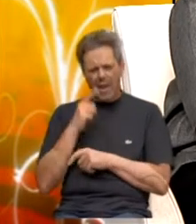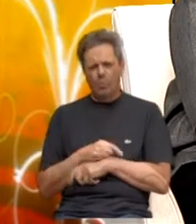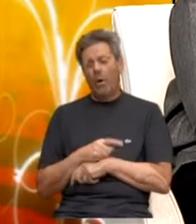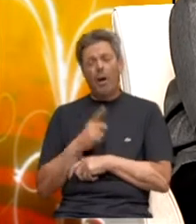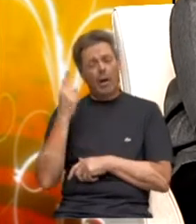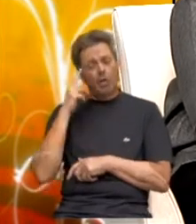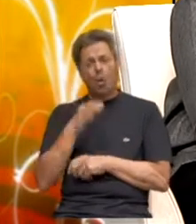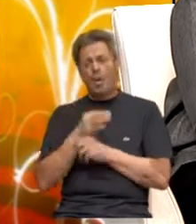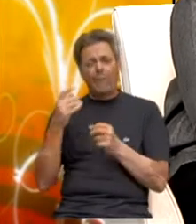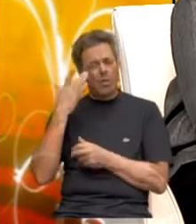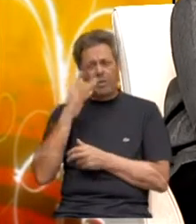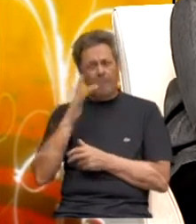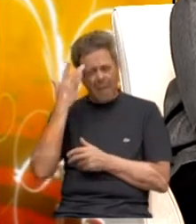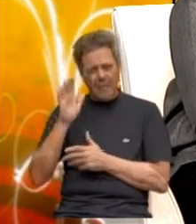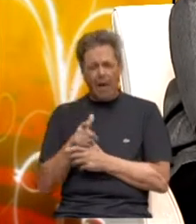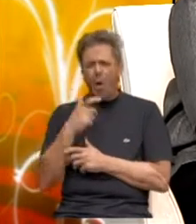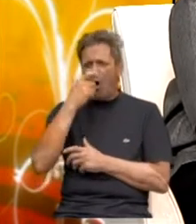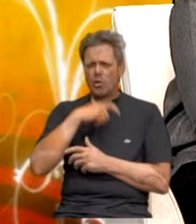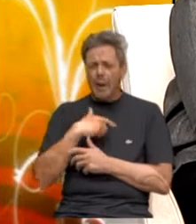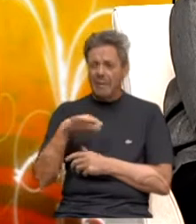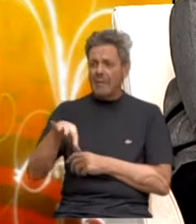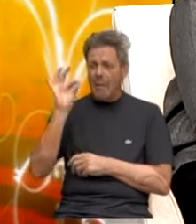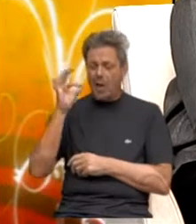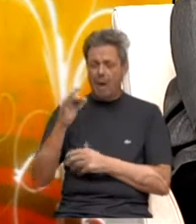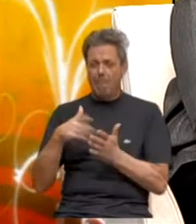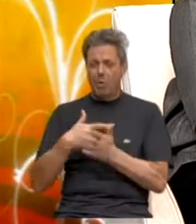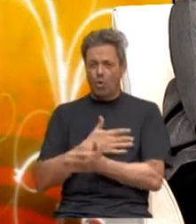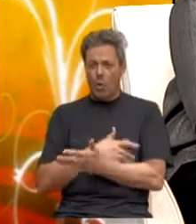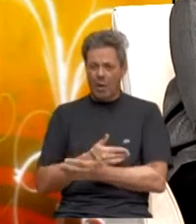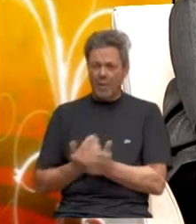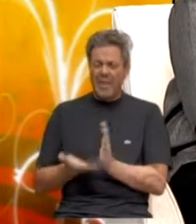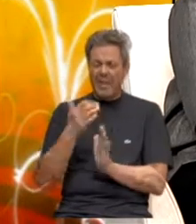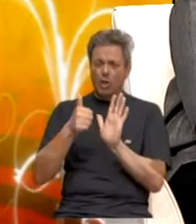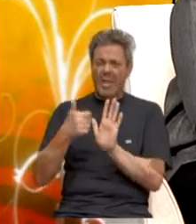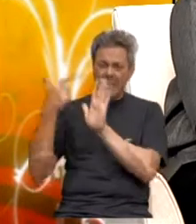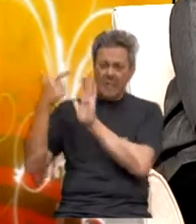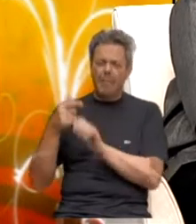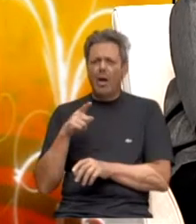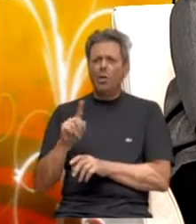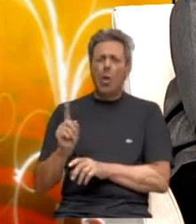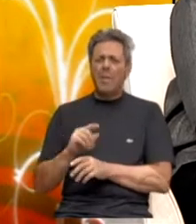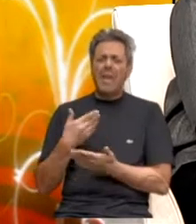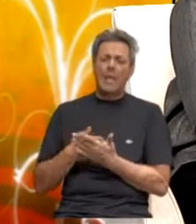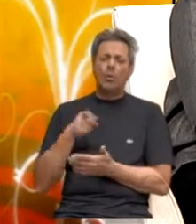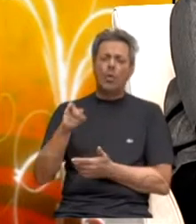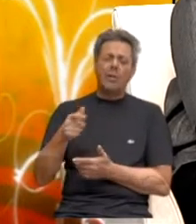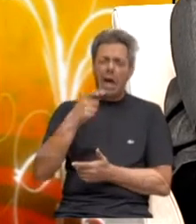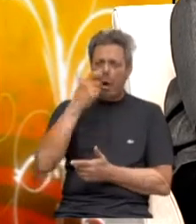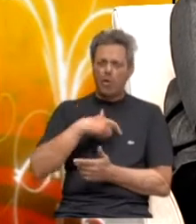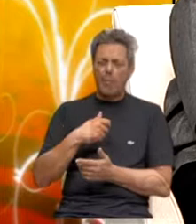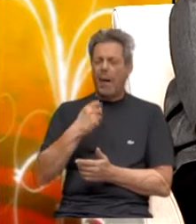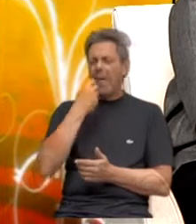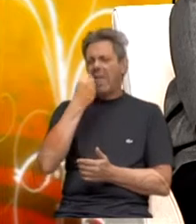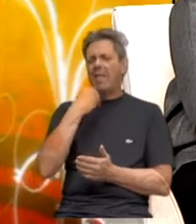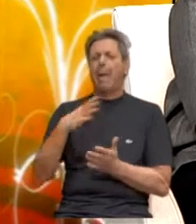opća javnost, da ona osoba kod koje se nađe kolesterol, dakle iznad 6-7, da to sigurno nije zato što je ta osoba jede